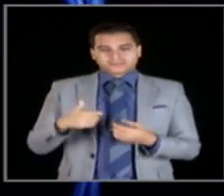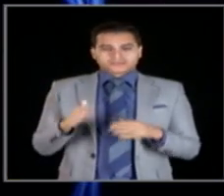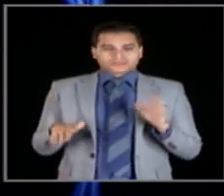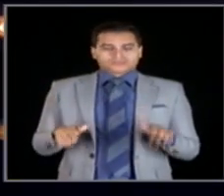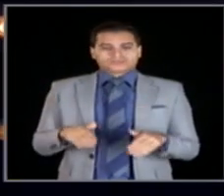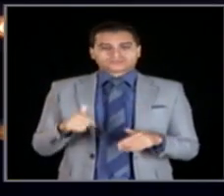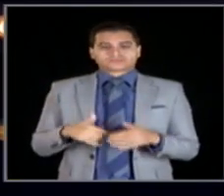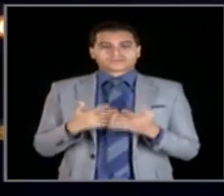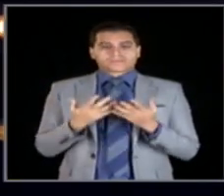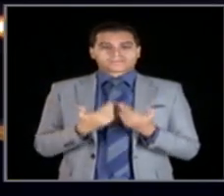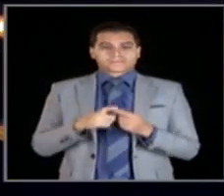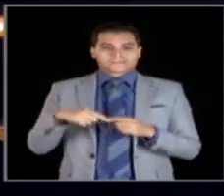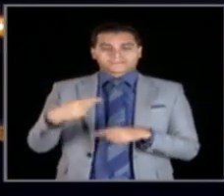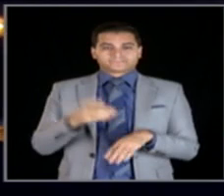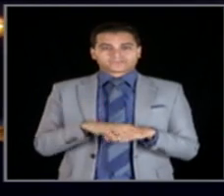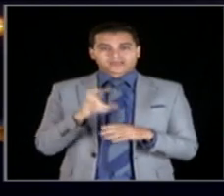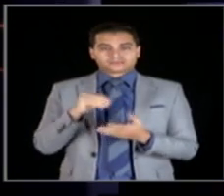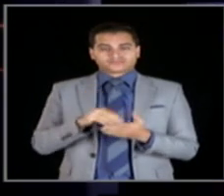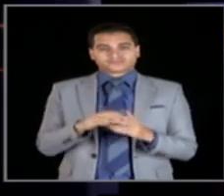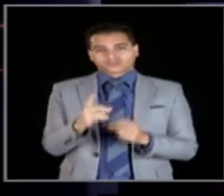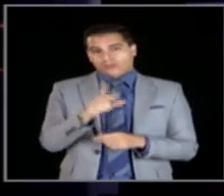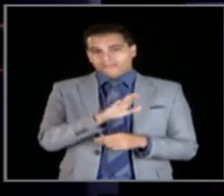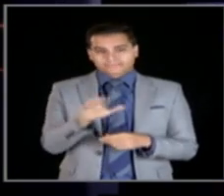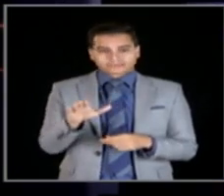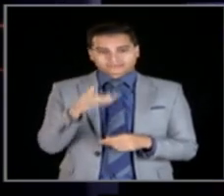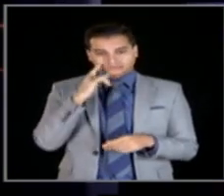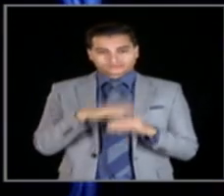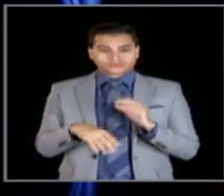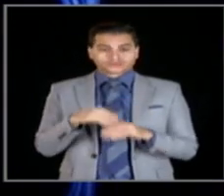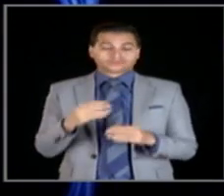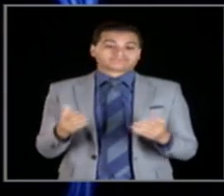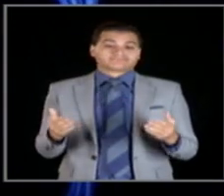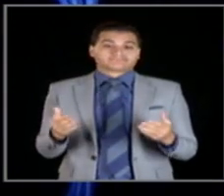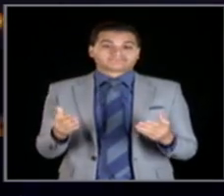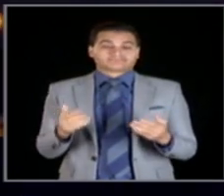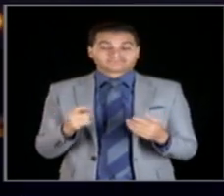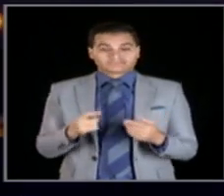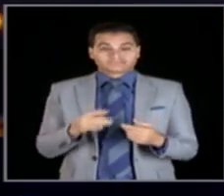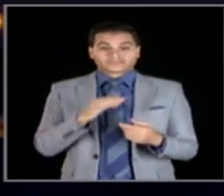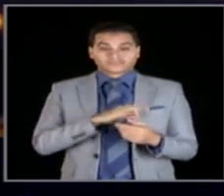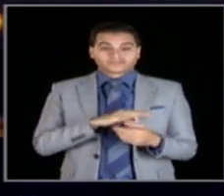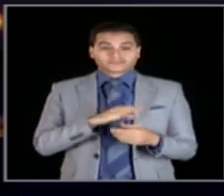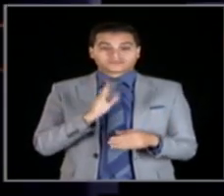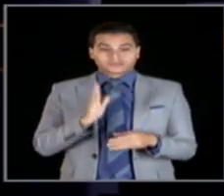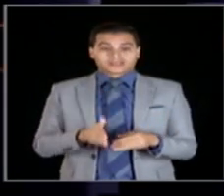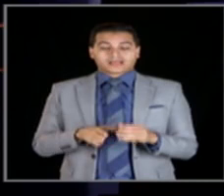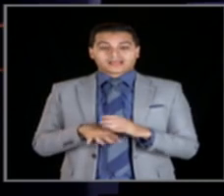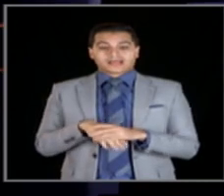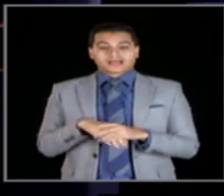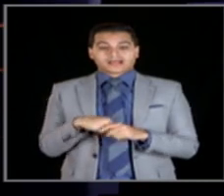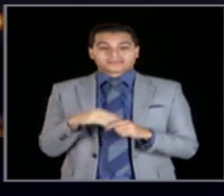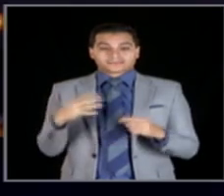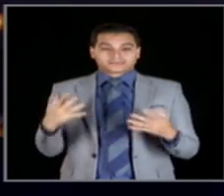4 إجابات صح بقيته 60. فقرة اللي جاية 25 نقطة لفريق واحد بس، هتفض